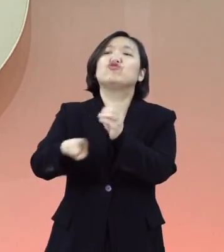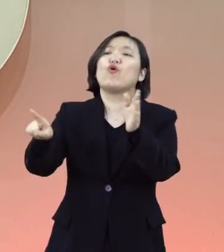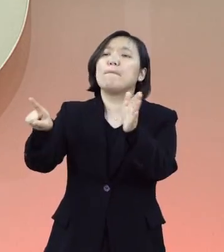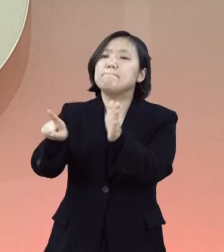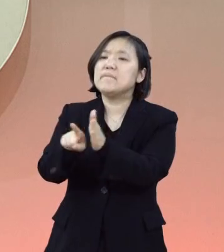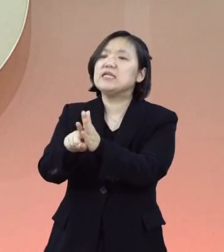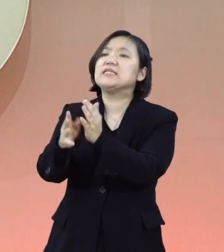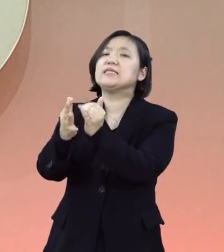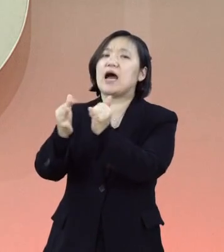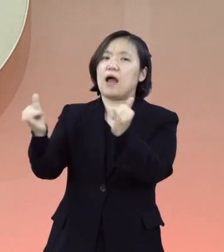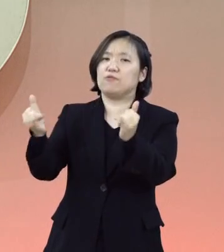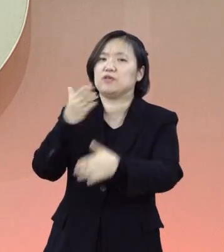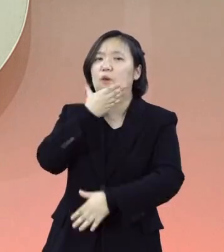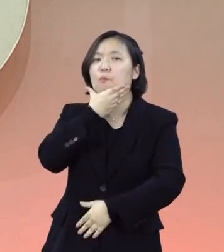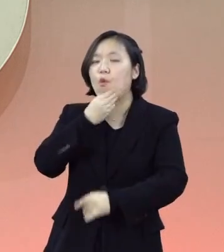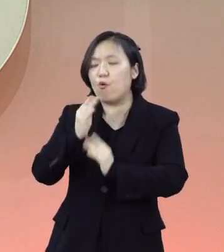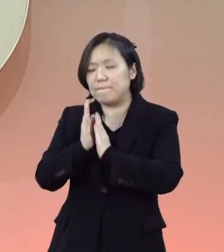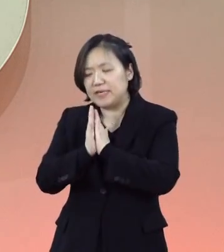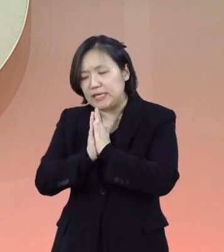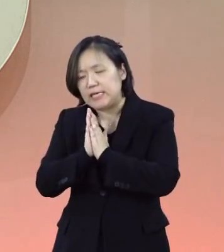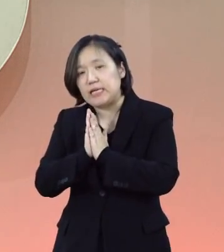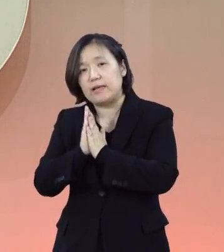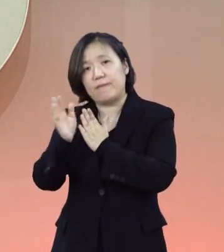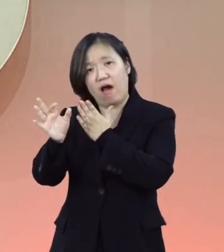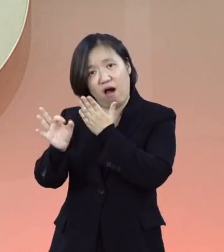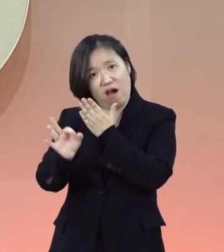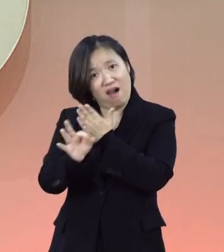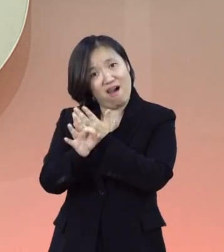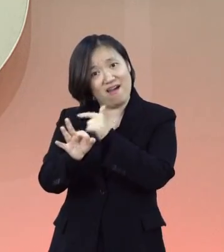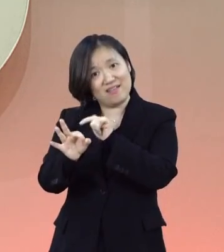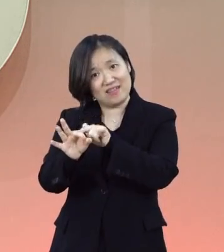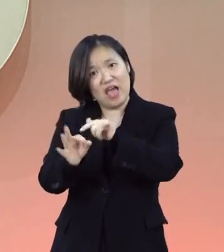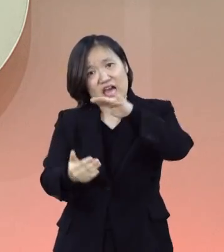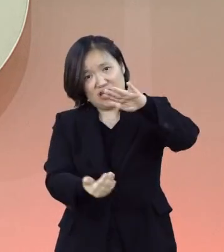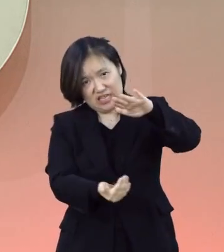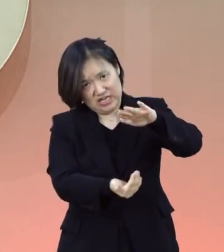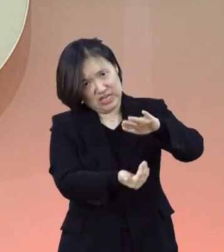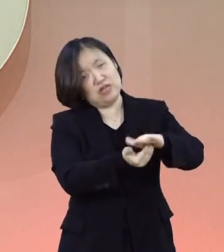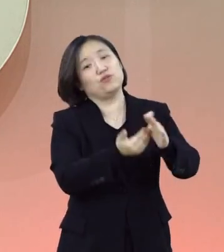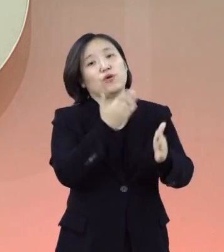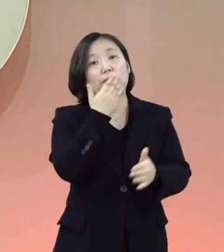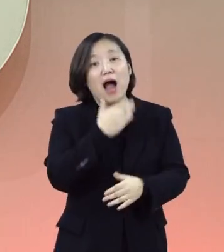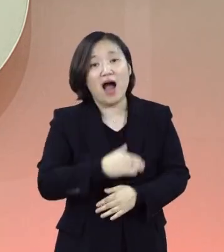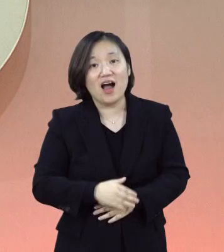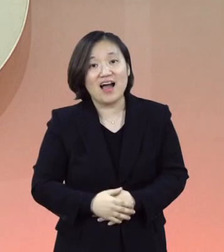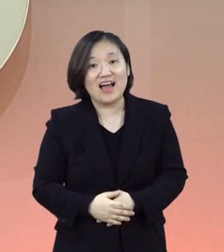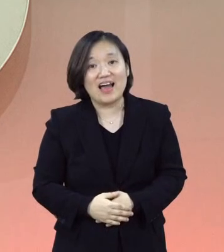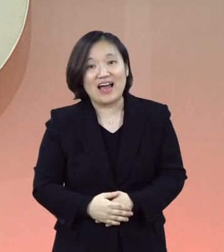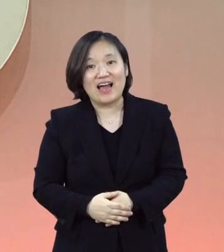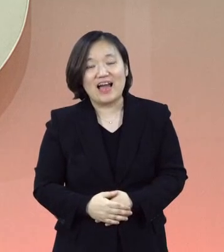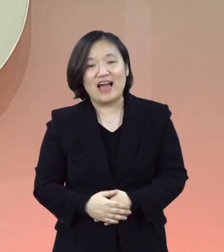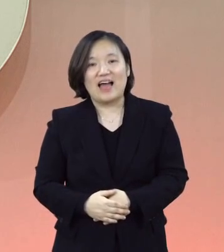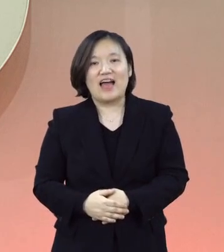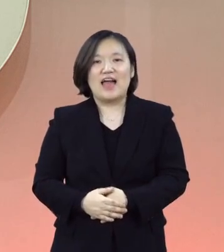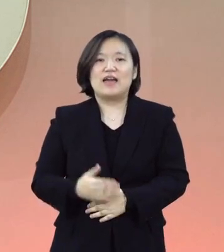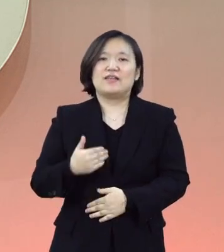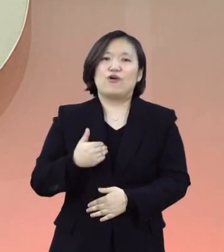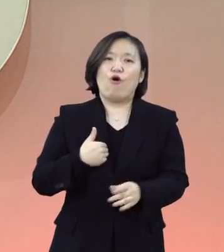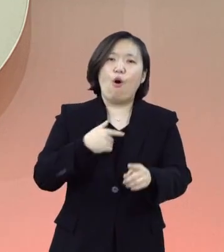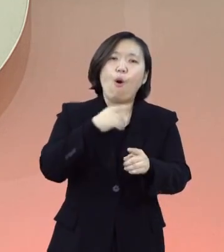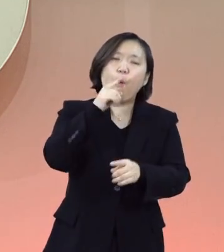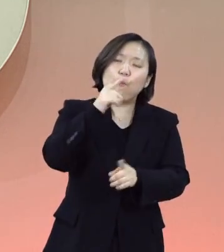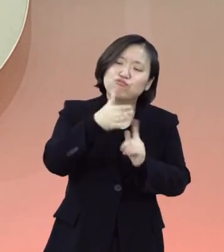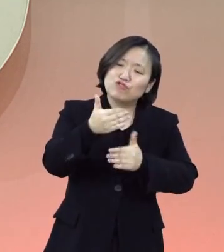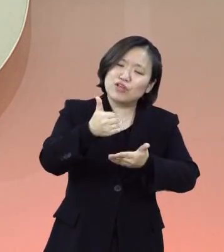더 다르다는 거예요. 마음에 그만큼 부처님께 염불하고 수행하면서 마음의 에너지가 훨씬